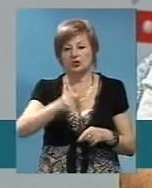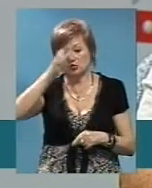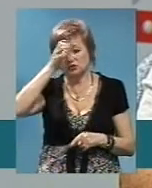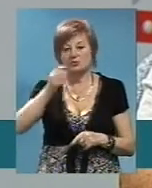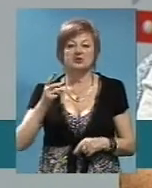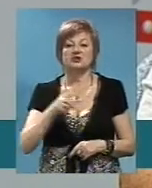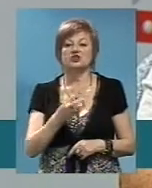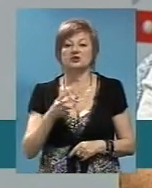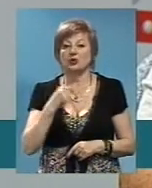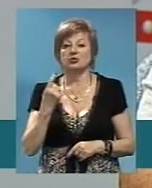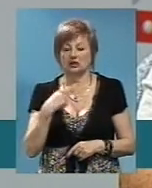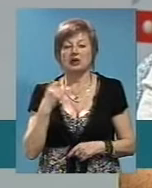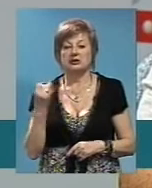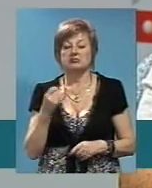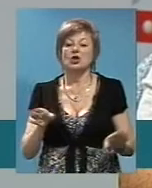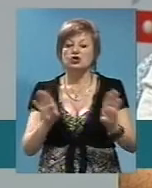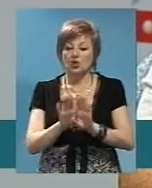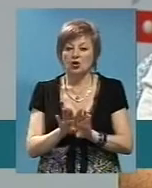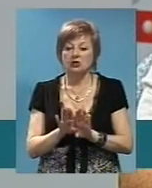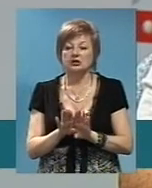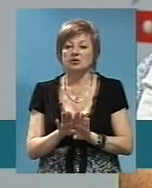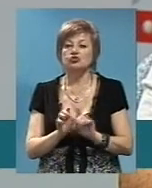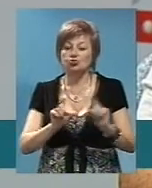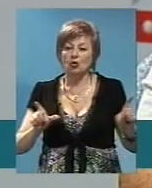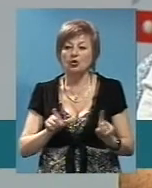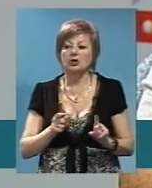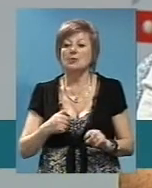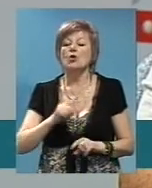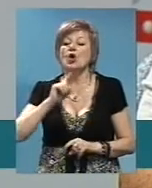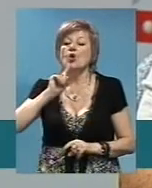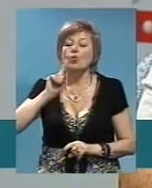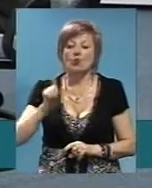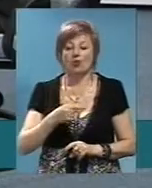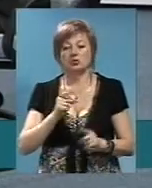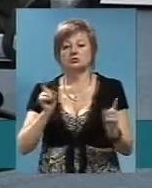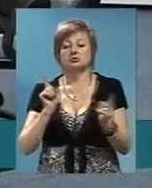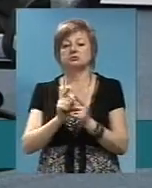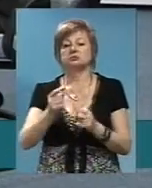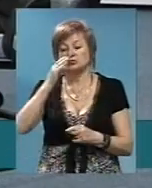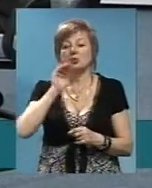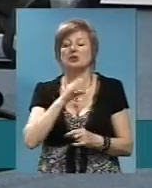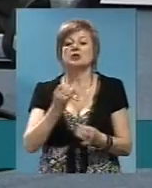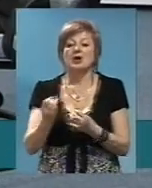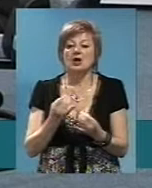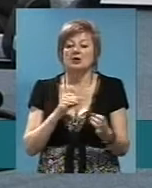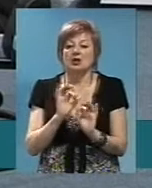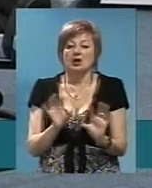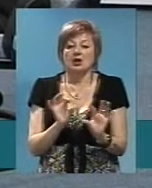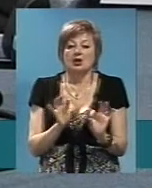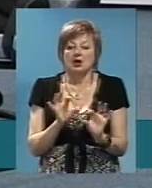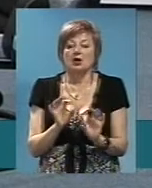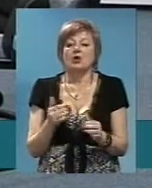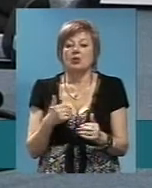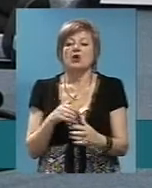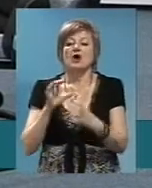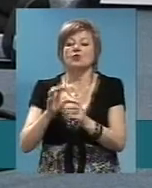році ініціював закриття однієї школи в Кінських Роздорах. Ми рік проводили зустрічі з батьками, поки батьки не зрозуміли, ми їм не надали